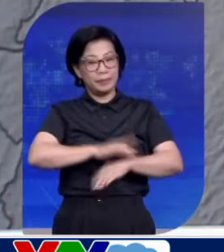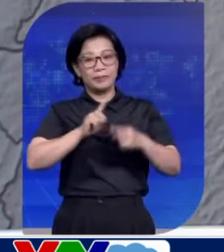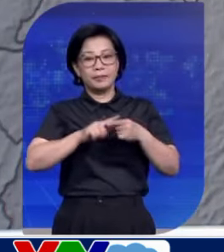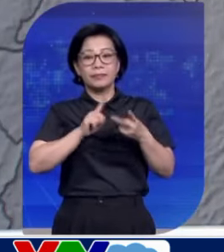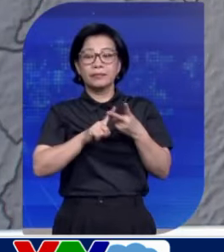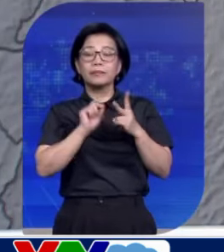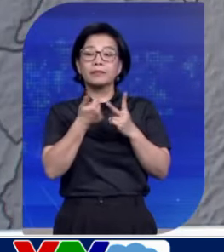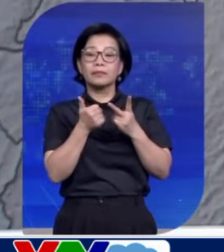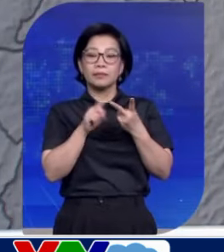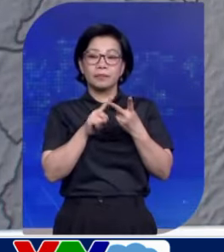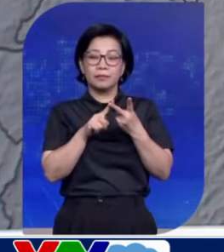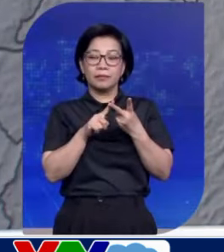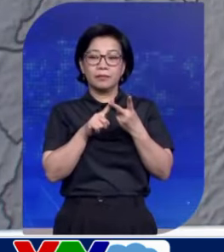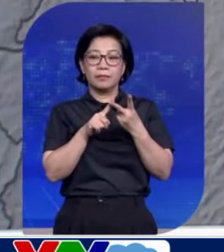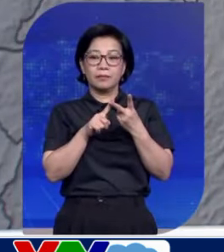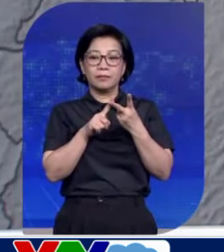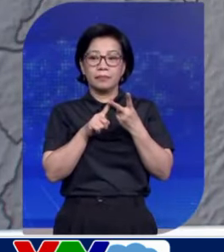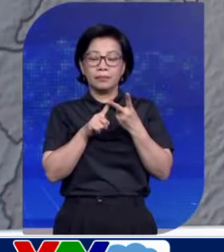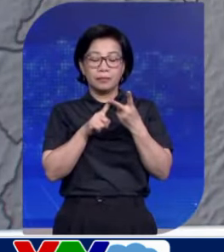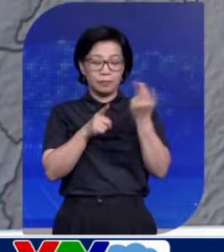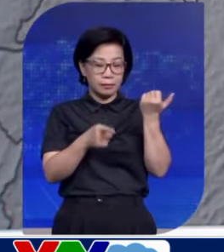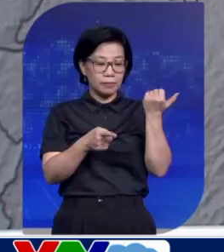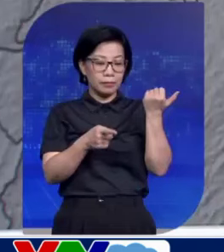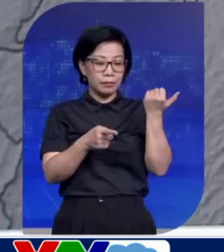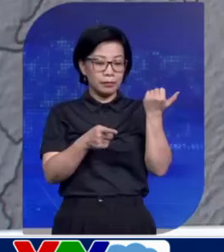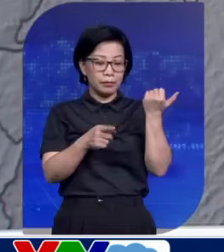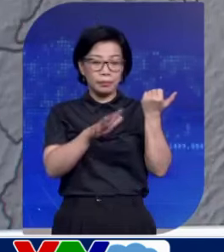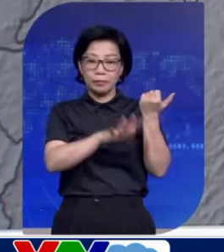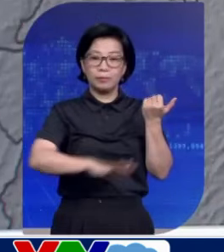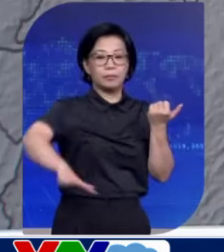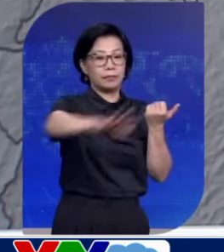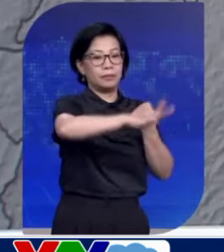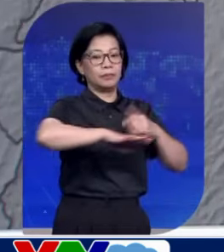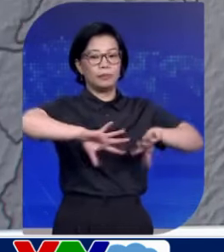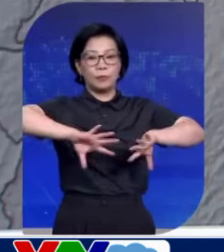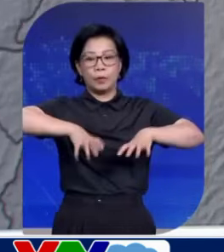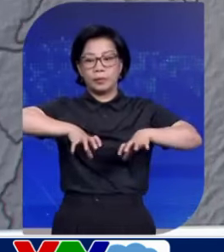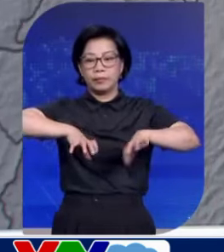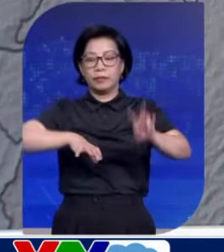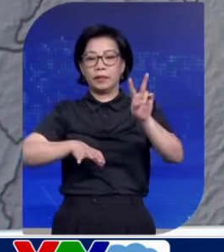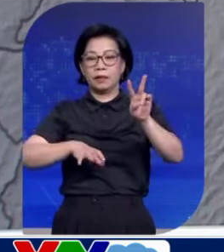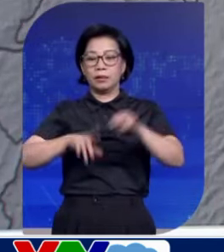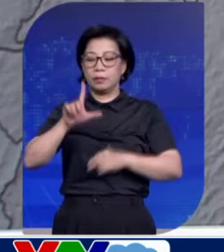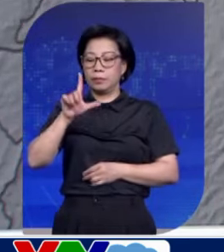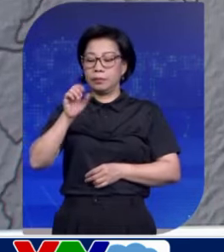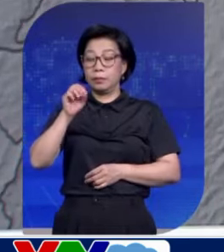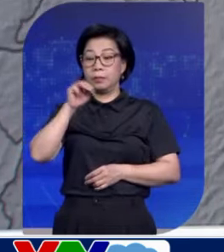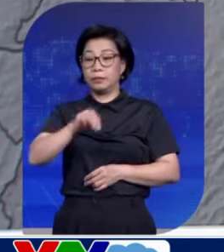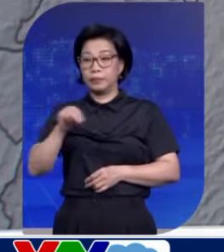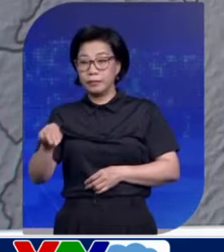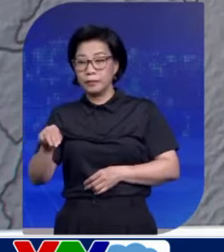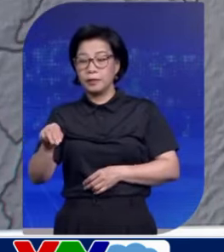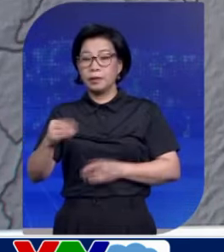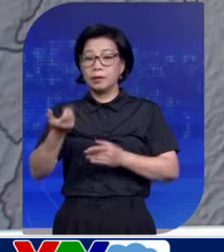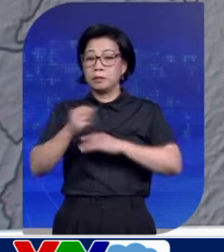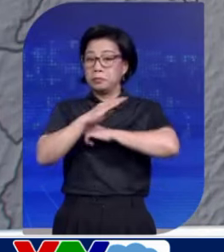trung chính ở khu vực Đồng Bằng và Hòa Bình, cục bộ có nơi mưa to trên 70mm. Không loại trừ khả năng xảy ra sạt